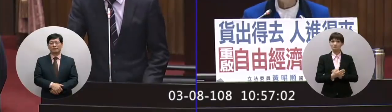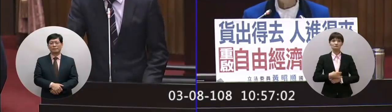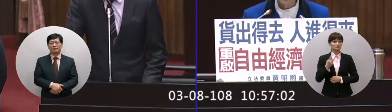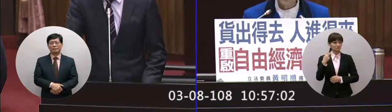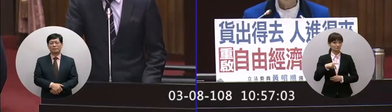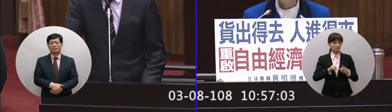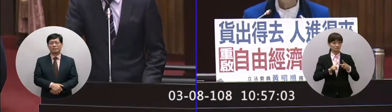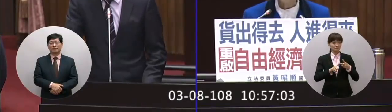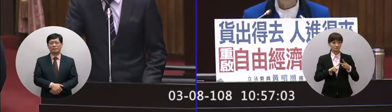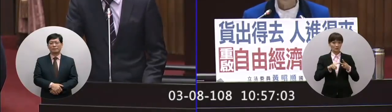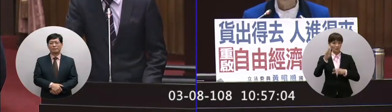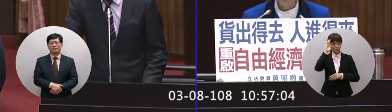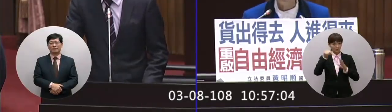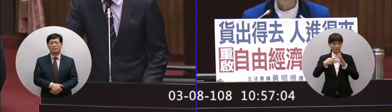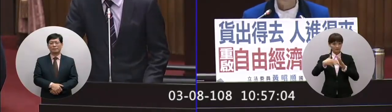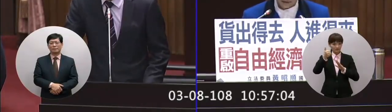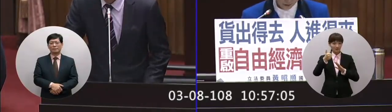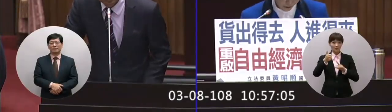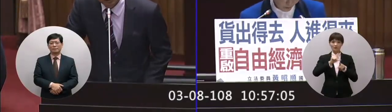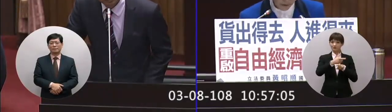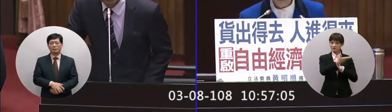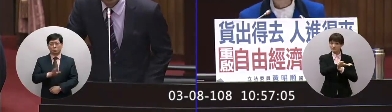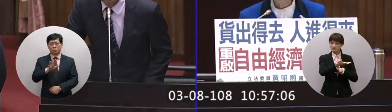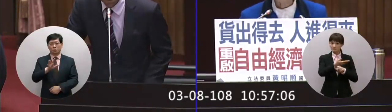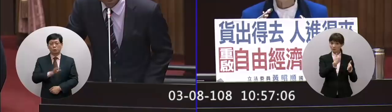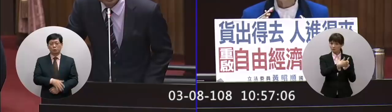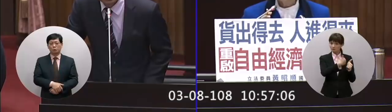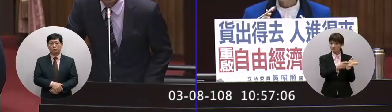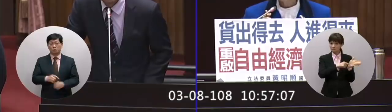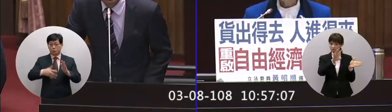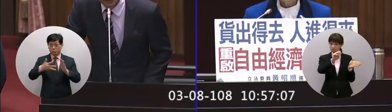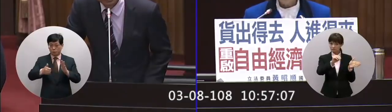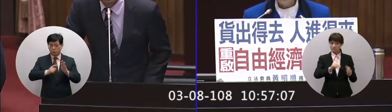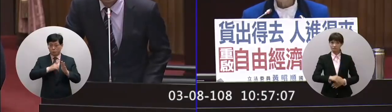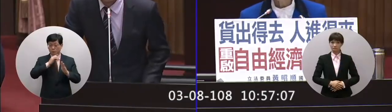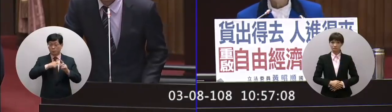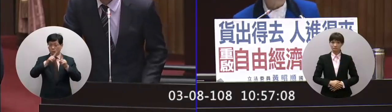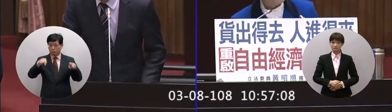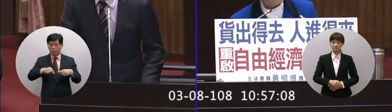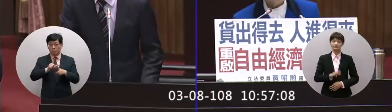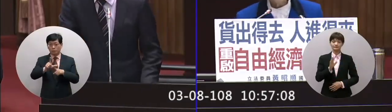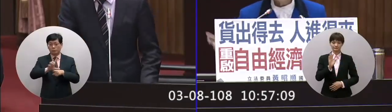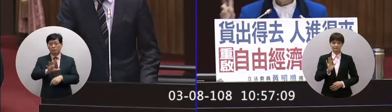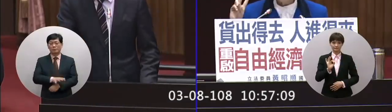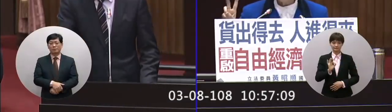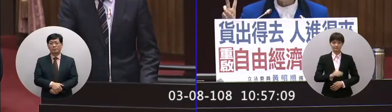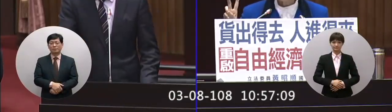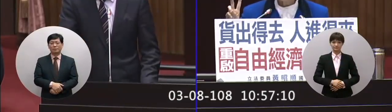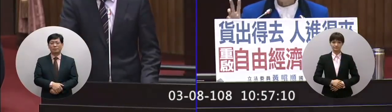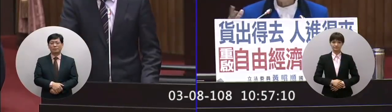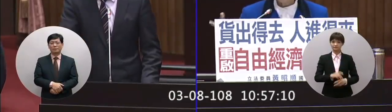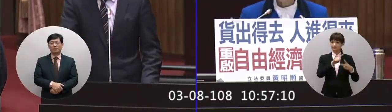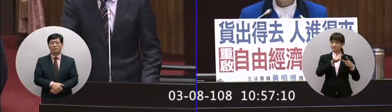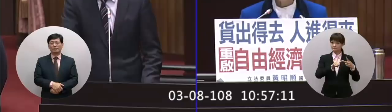你有看到你苏院长给你的长辈图吗？ 有看到院长的那一个这一个图。 所以这两